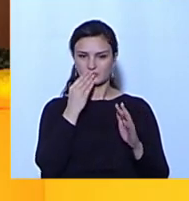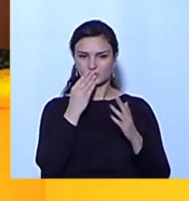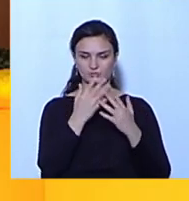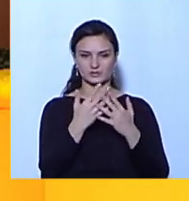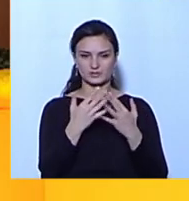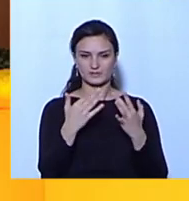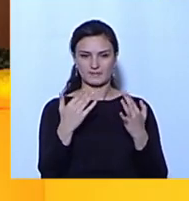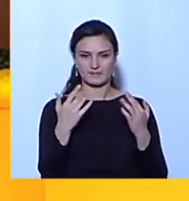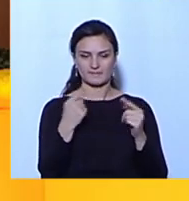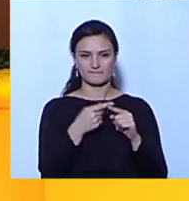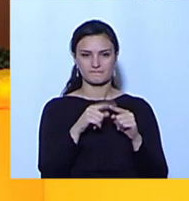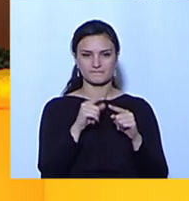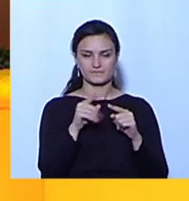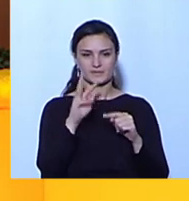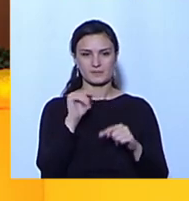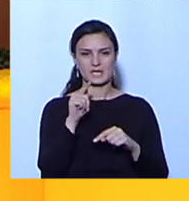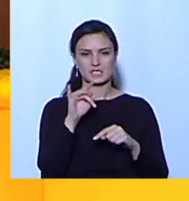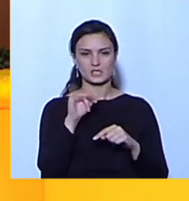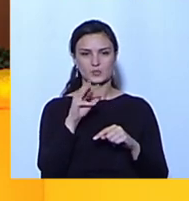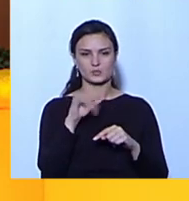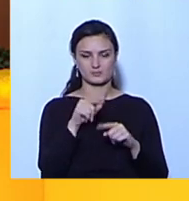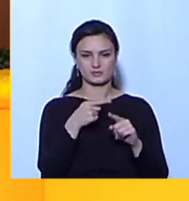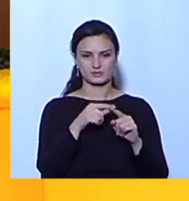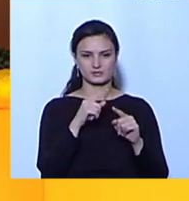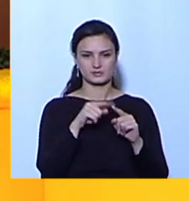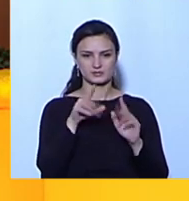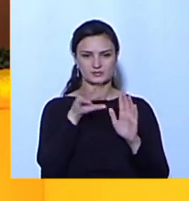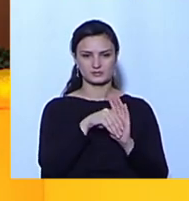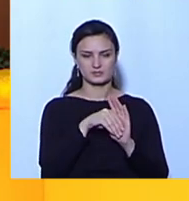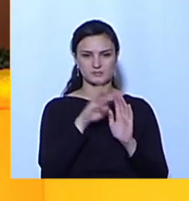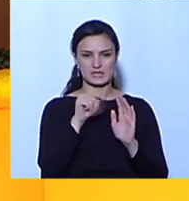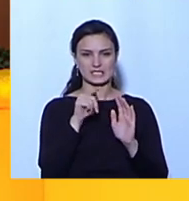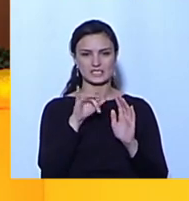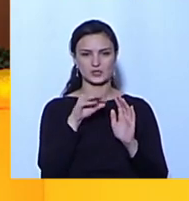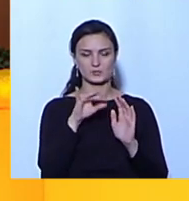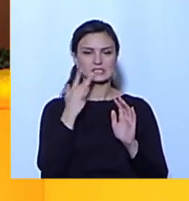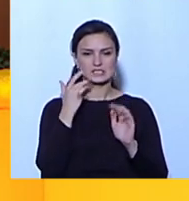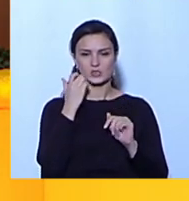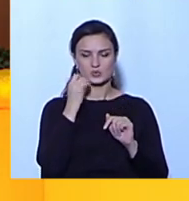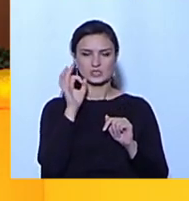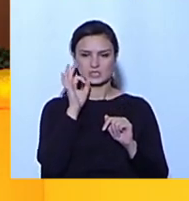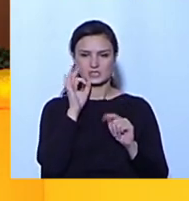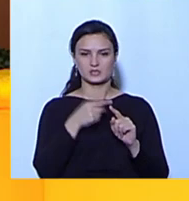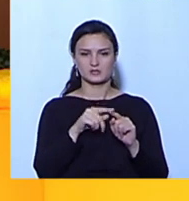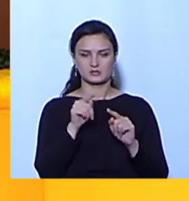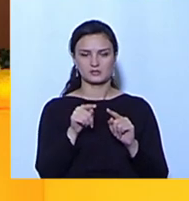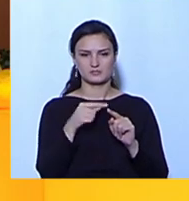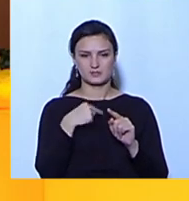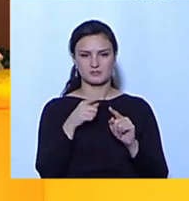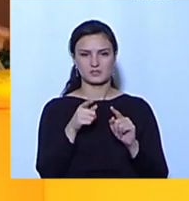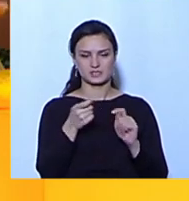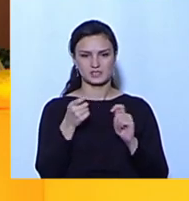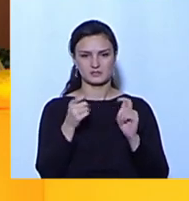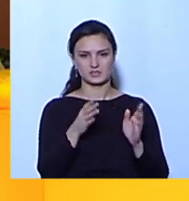პროდუქტი, რომელიც მაგნიუმის წყაროა, ისევე როგორც მაგნიუმის წყაროა ნიგოზი თხილი, თუმცა მე ამას